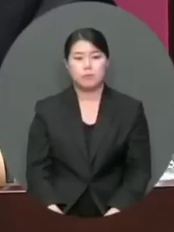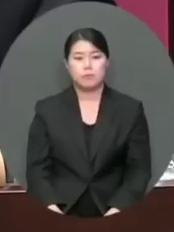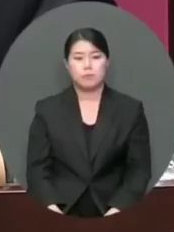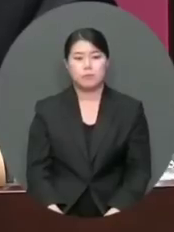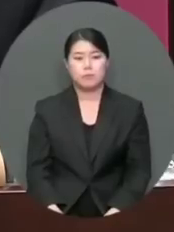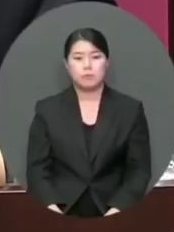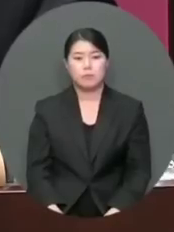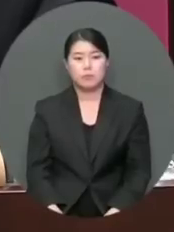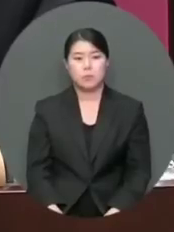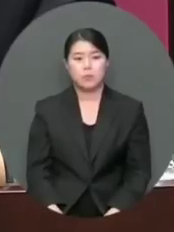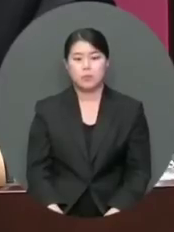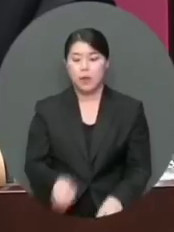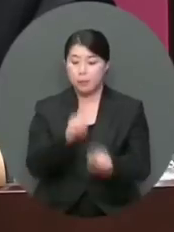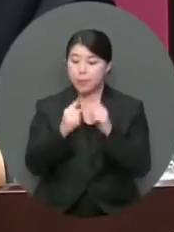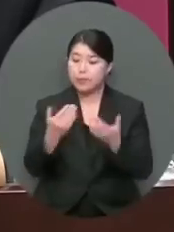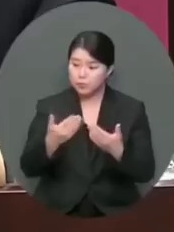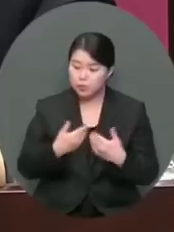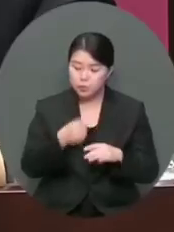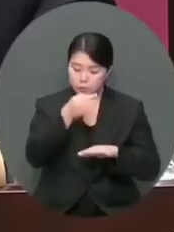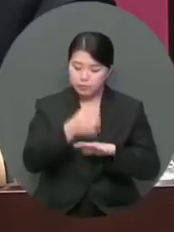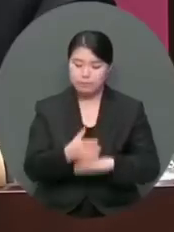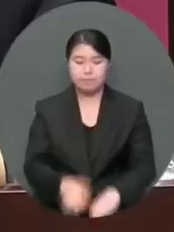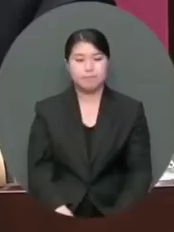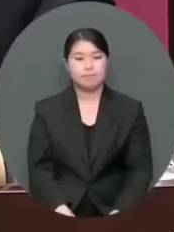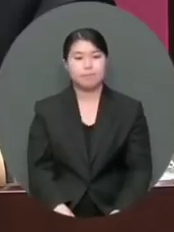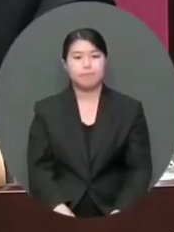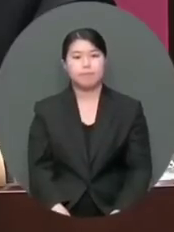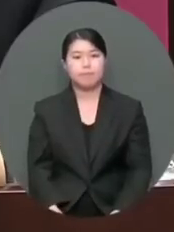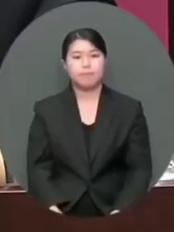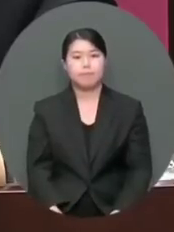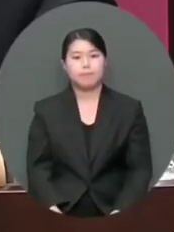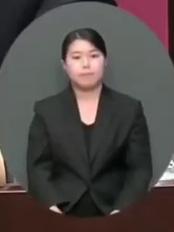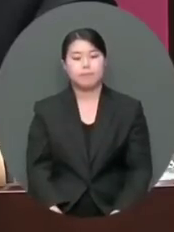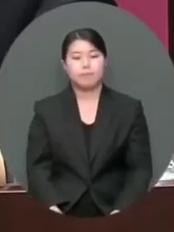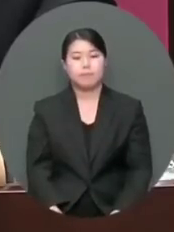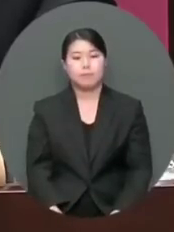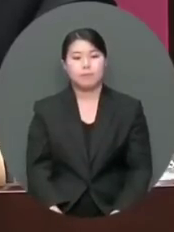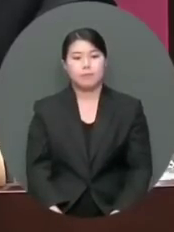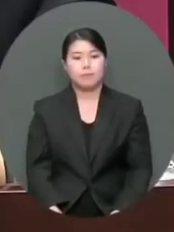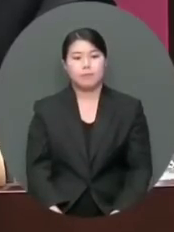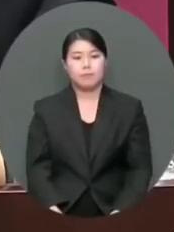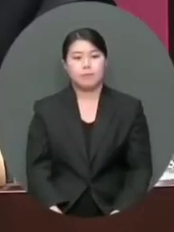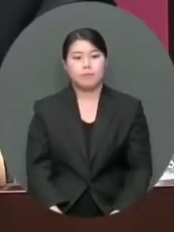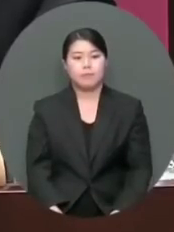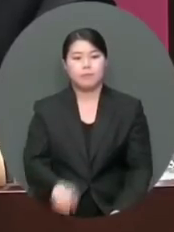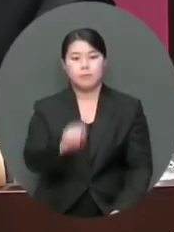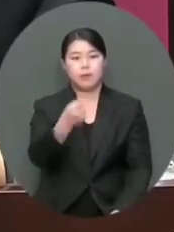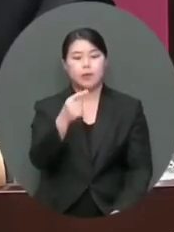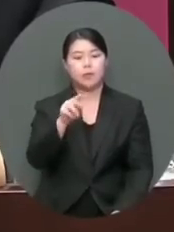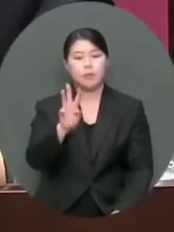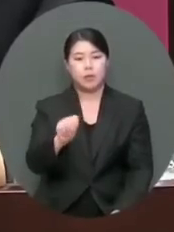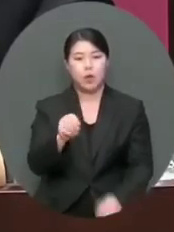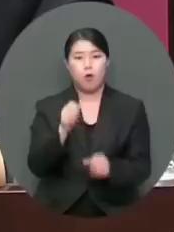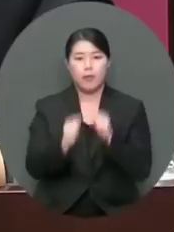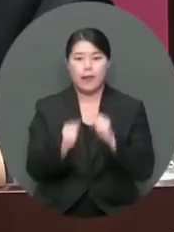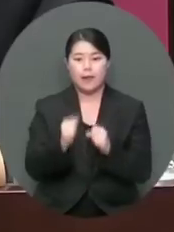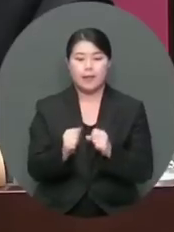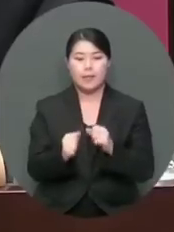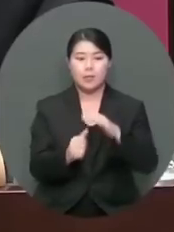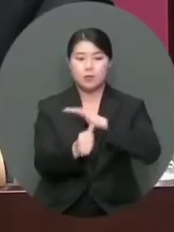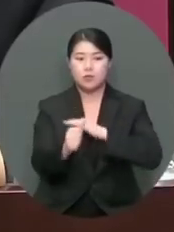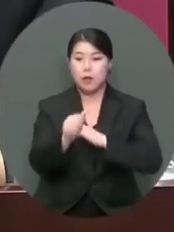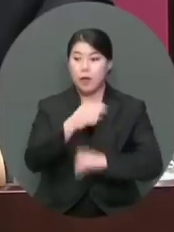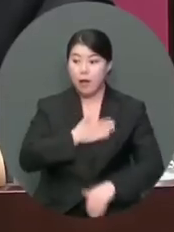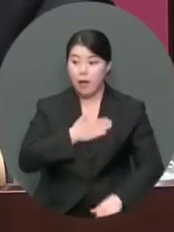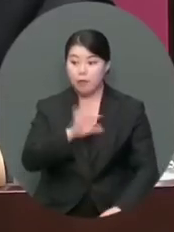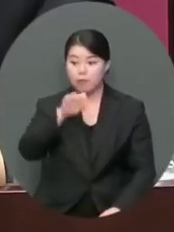네, 말씀하시죠. 죄송합니다. 조용히 하시래요. 100m 달리기 선수 우사인 볼트 선수 아세요? 네,